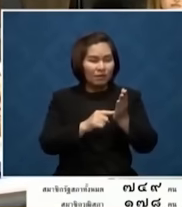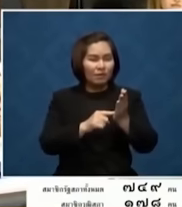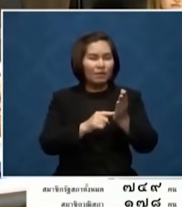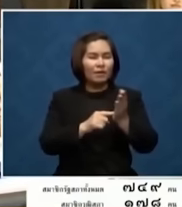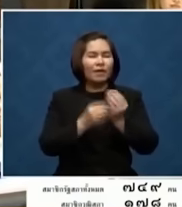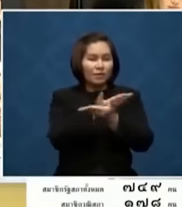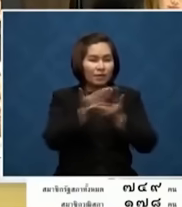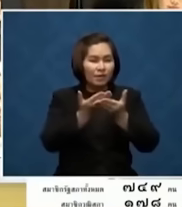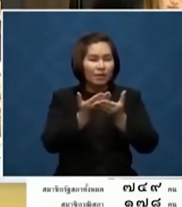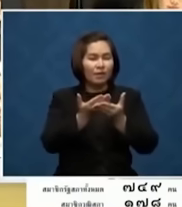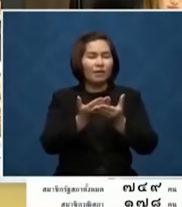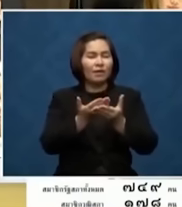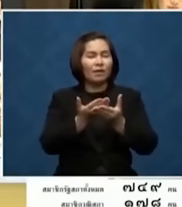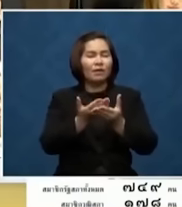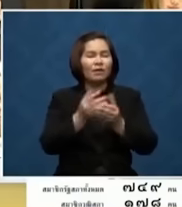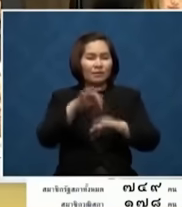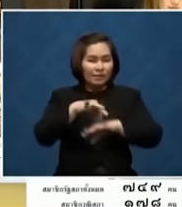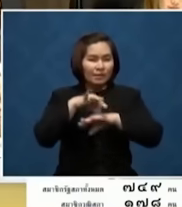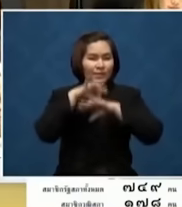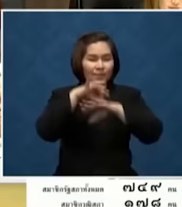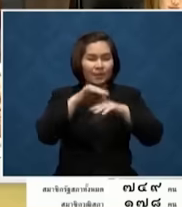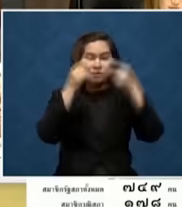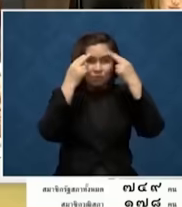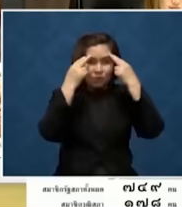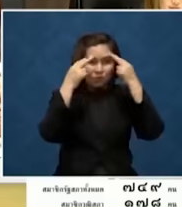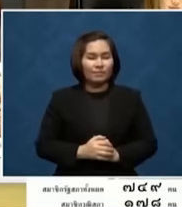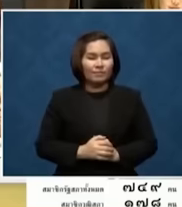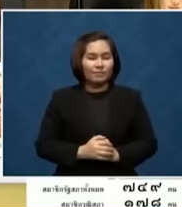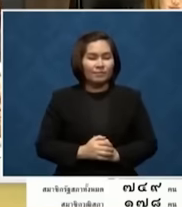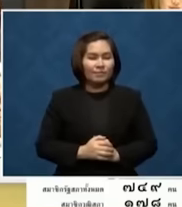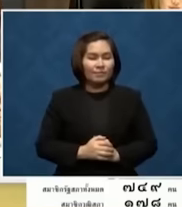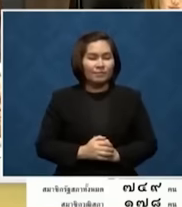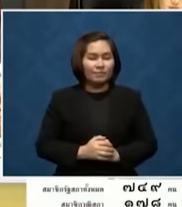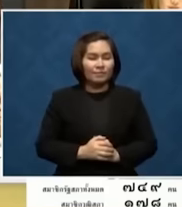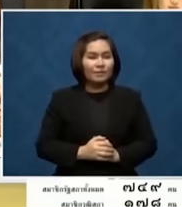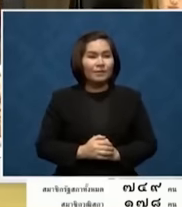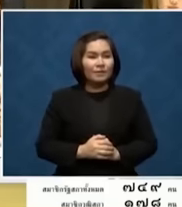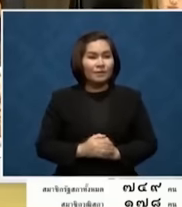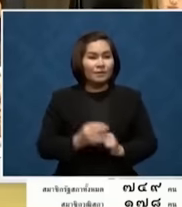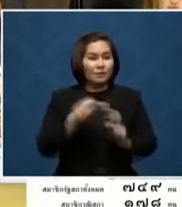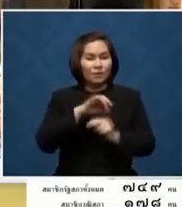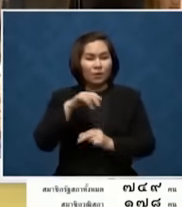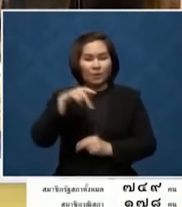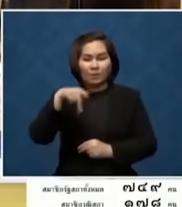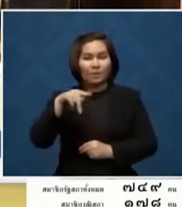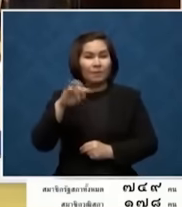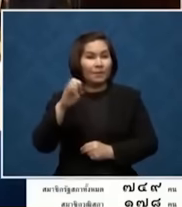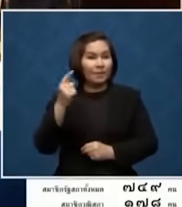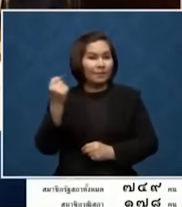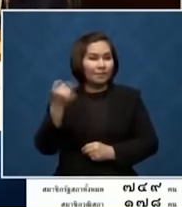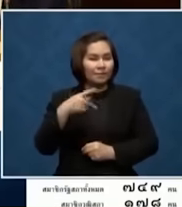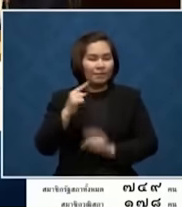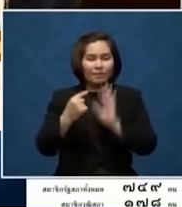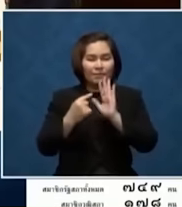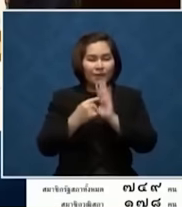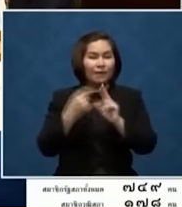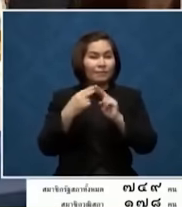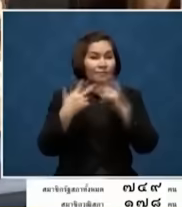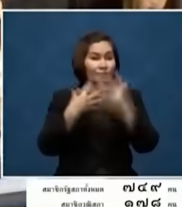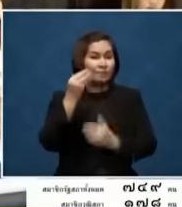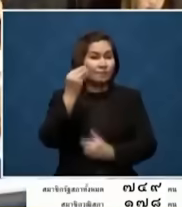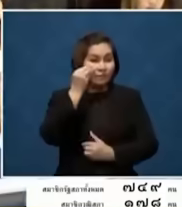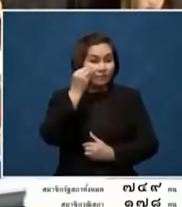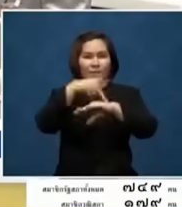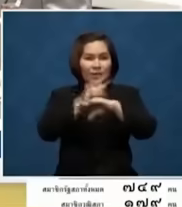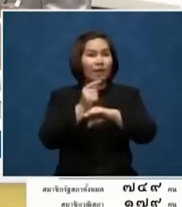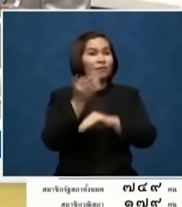จน์ส.ส.รวมไทยสร้างชาตินะครับราชบุรีก็ลุกขึ้นมาใช้สิทธิ์ประท้วงว่าเอ๊ะทำอะไรกันอ่ะสิ่งที่ท่